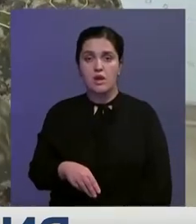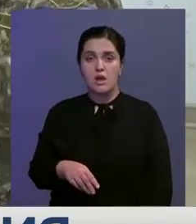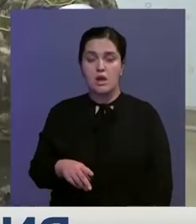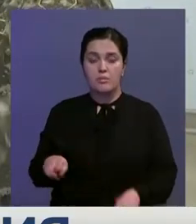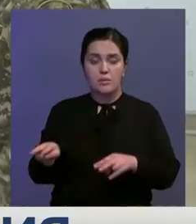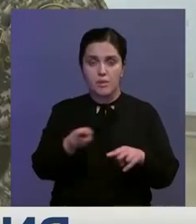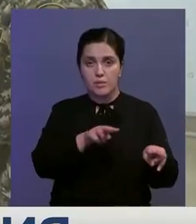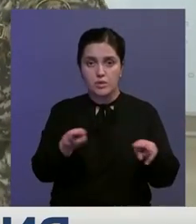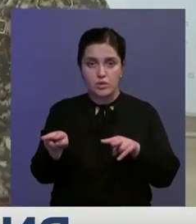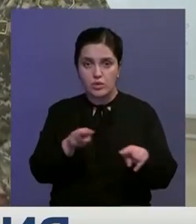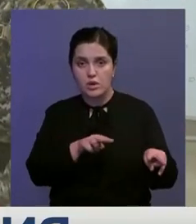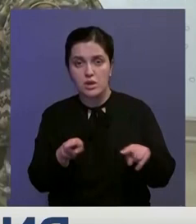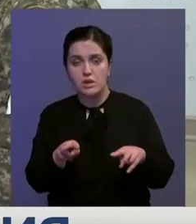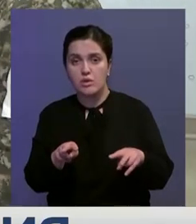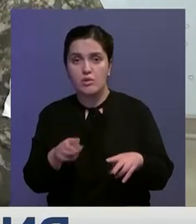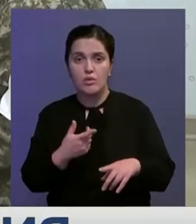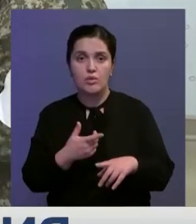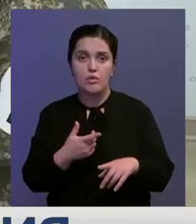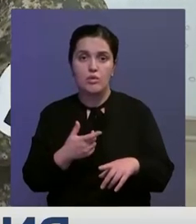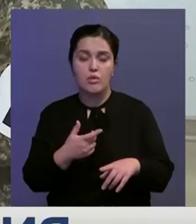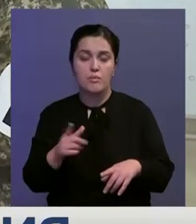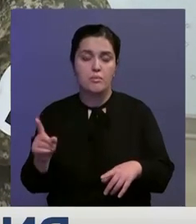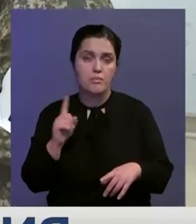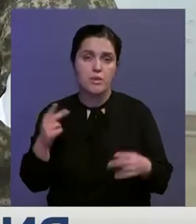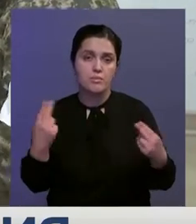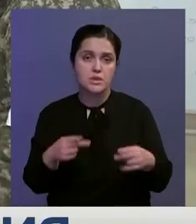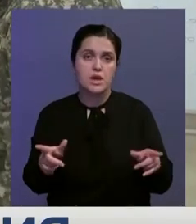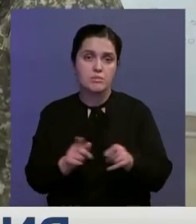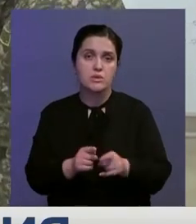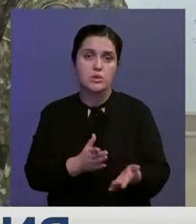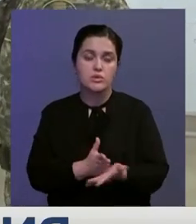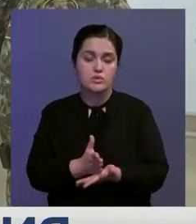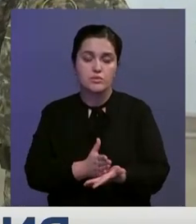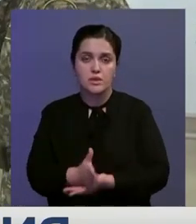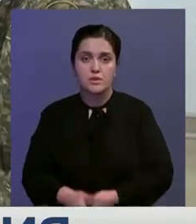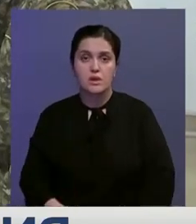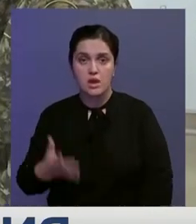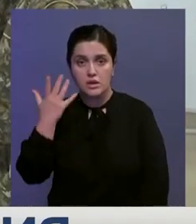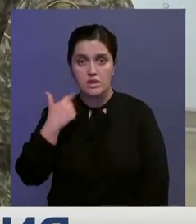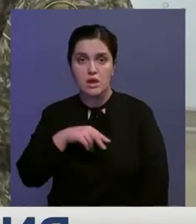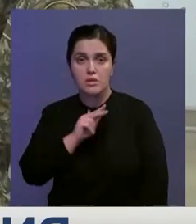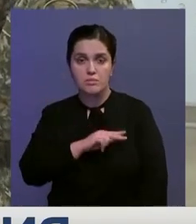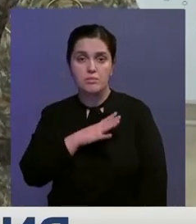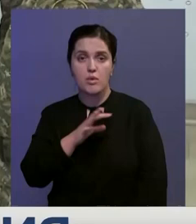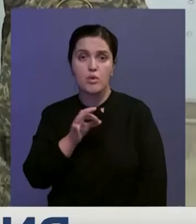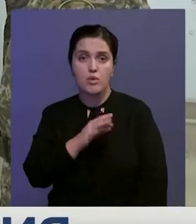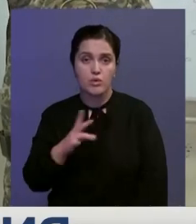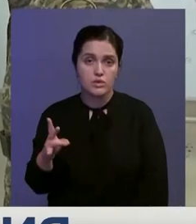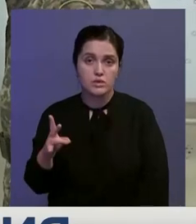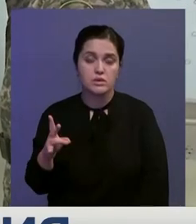патрулировании и других блокпостах несут службу совместно. Угу. Я когда работал в Организации Объединенных